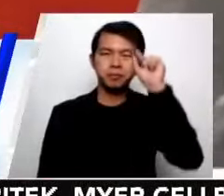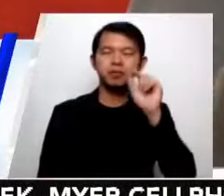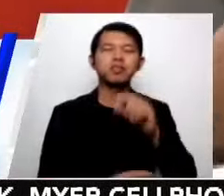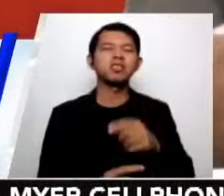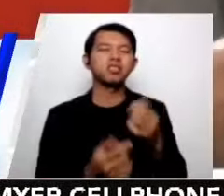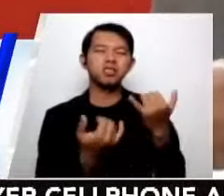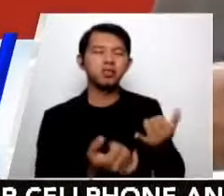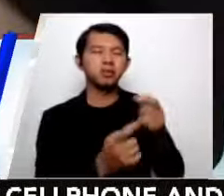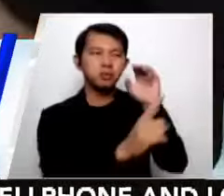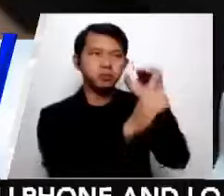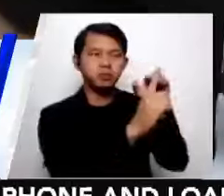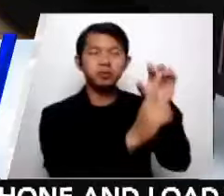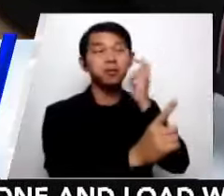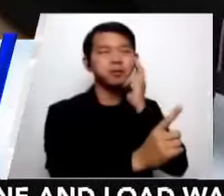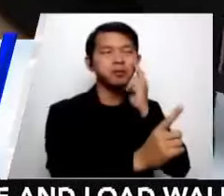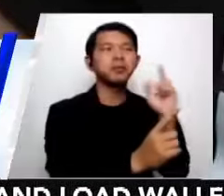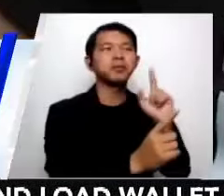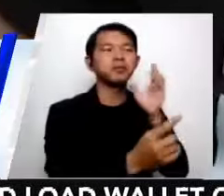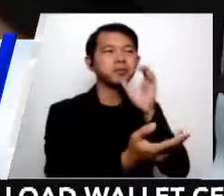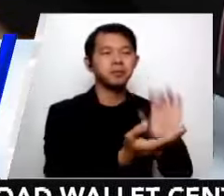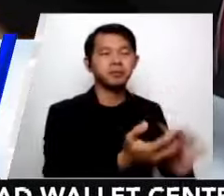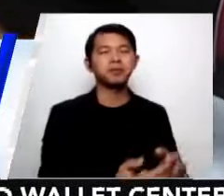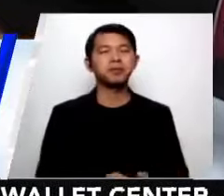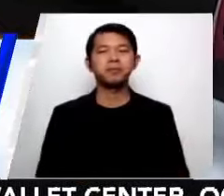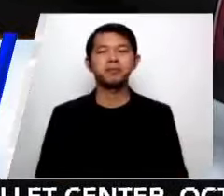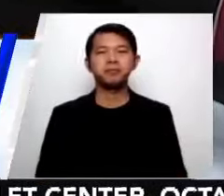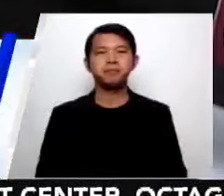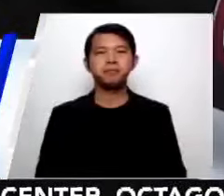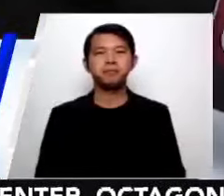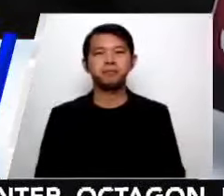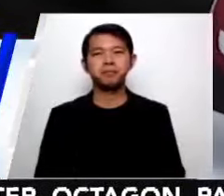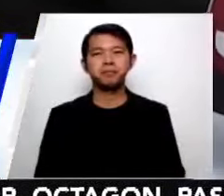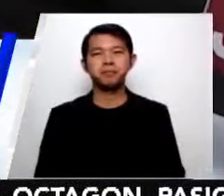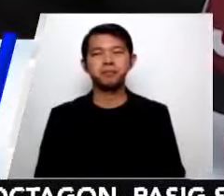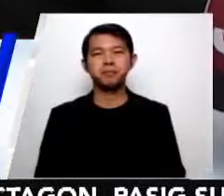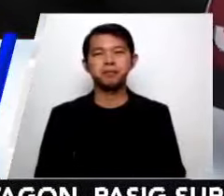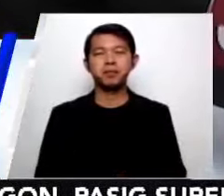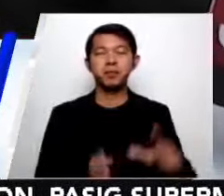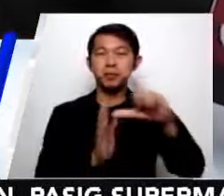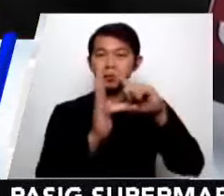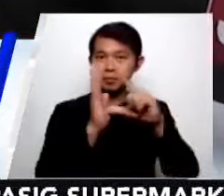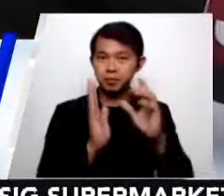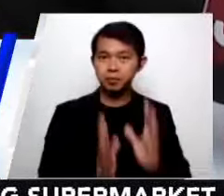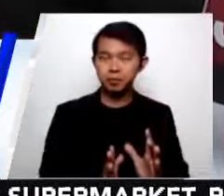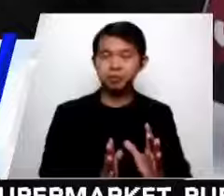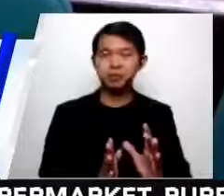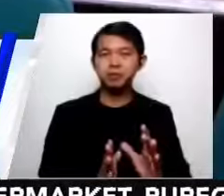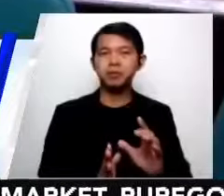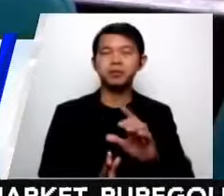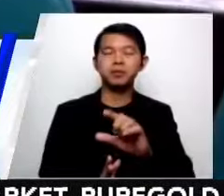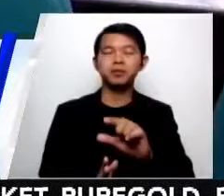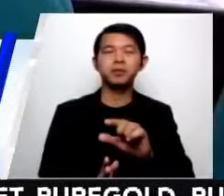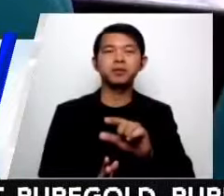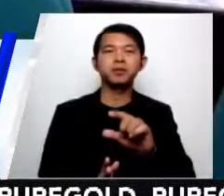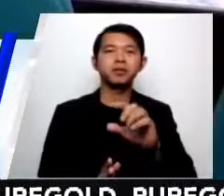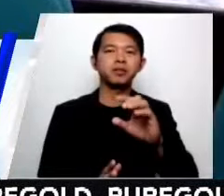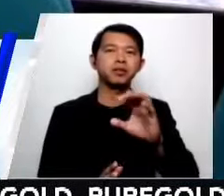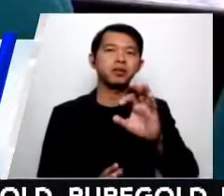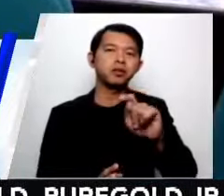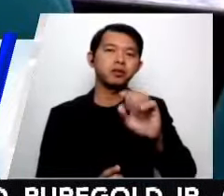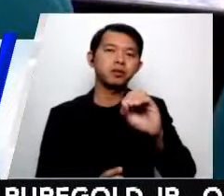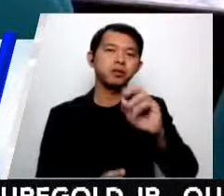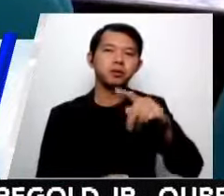ng KOJC. Tumanggi namang magbigay ng pahayag ang abogado ni Kibuloy na si Attorney Ferdinand Topacio. Ginawa ang